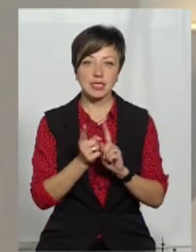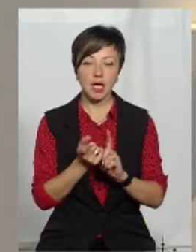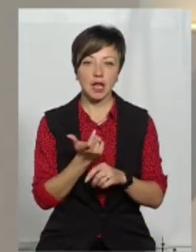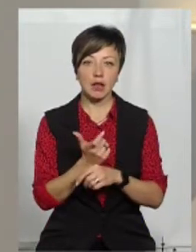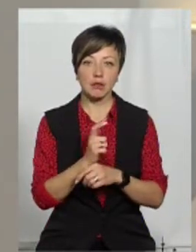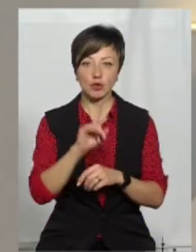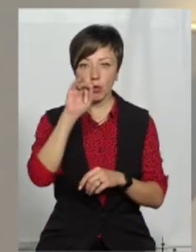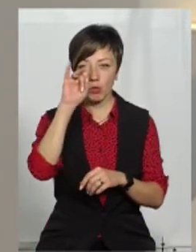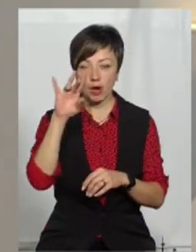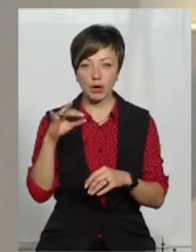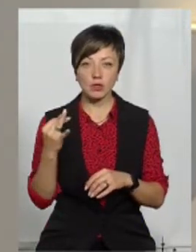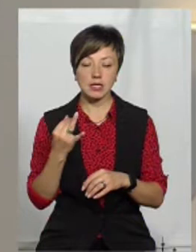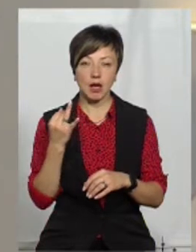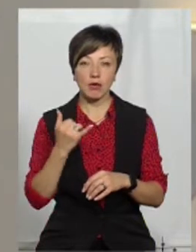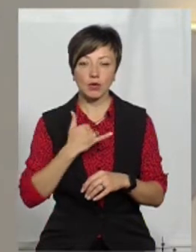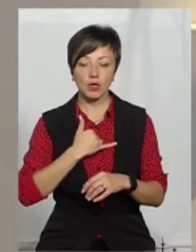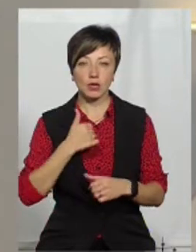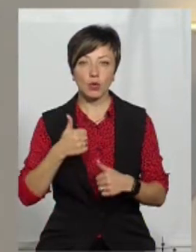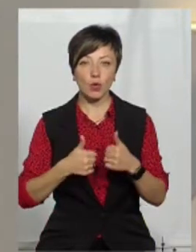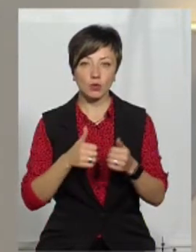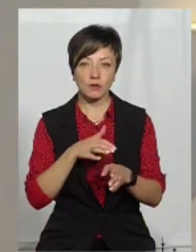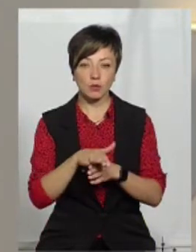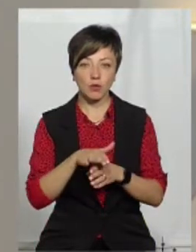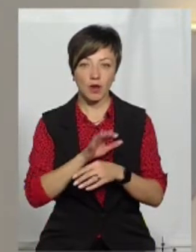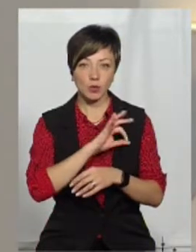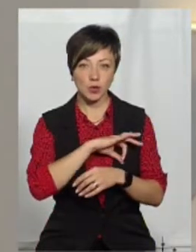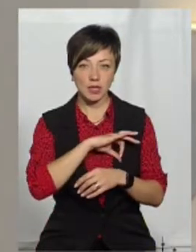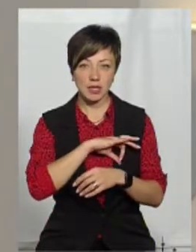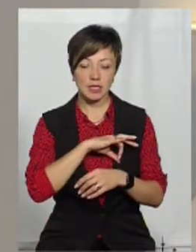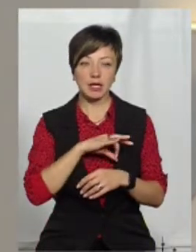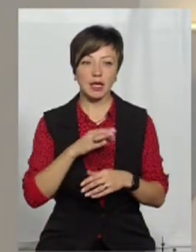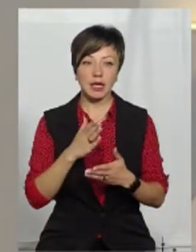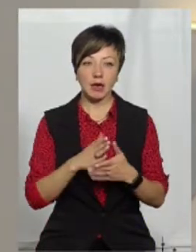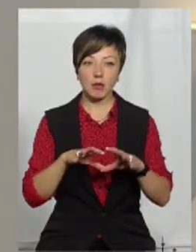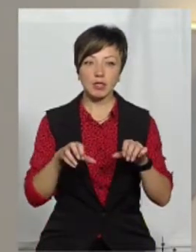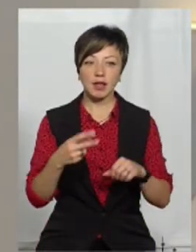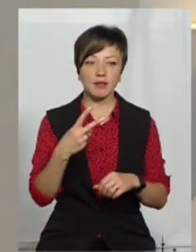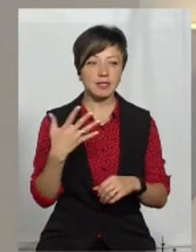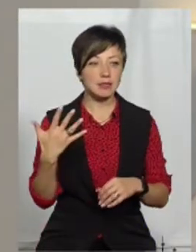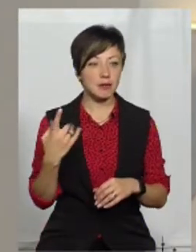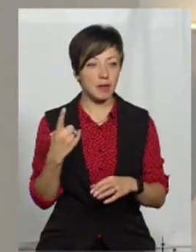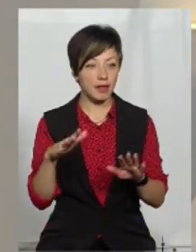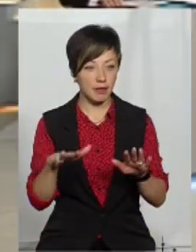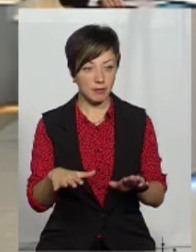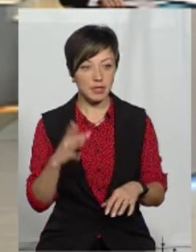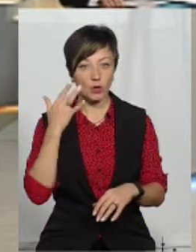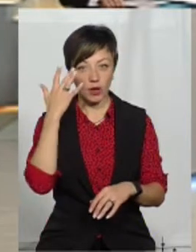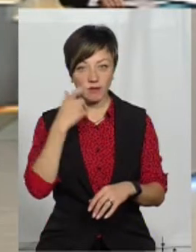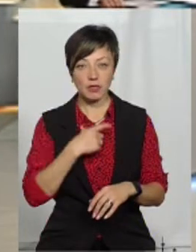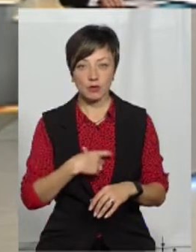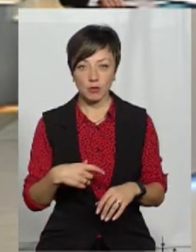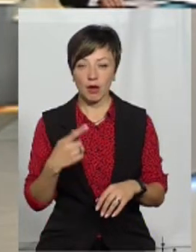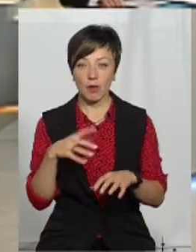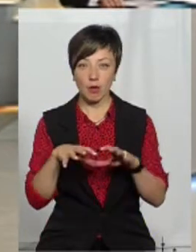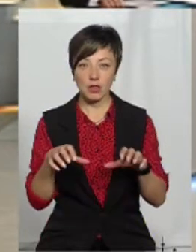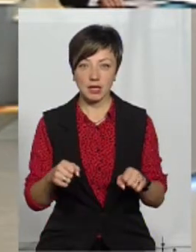більш сьогодні цікавою. У нас конкурси сьогодні відбуваються в юстицію. Ну, були, є такі посади, 25 людей на місце. Уявіть собі, у нас це була така